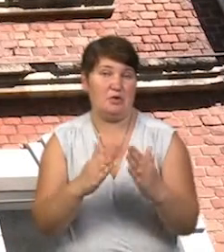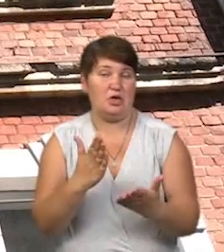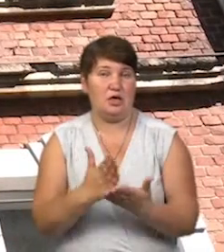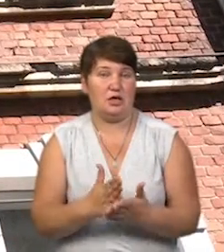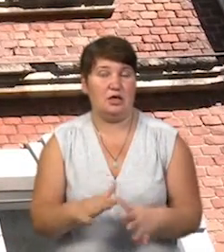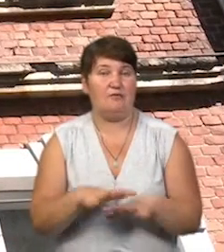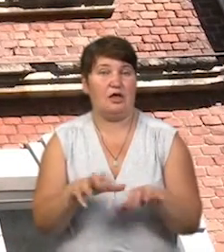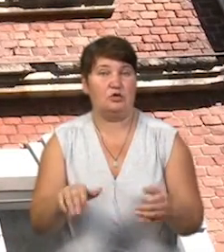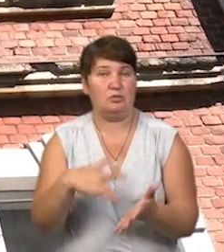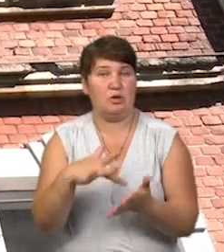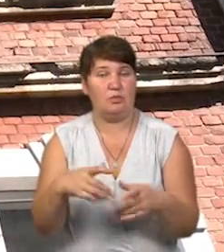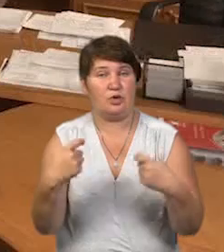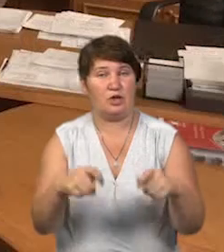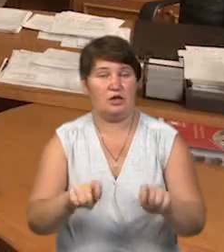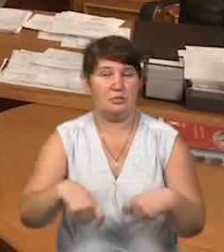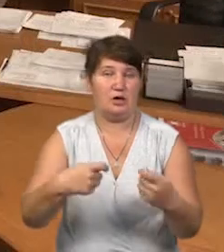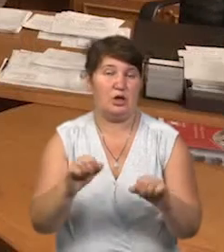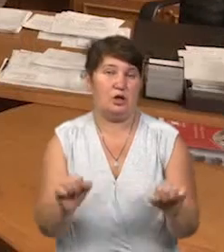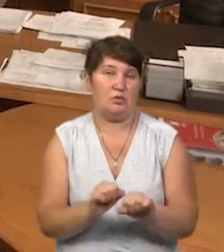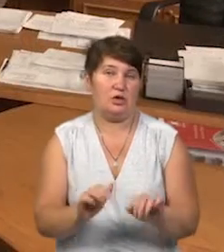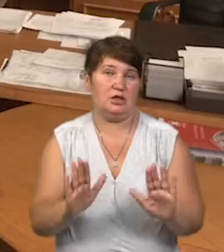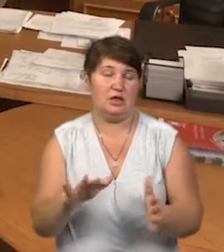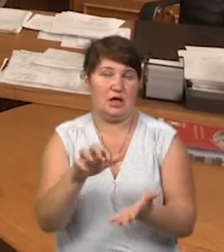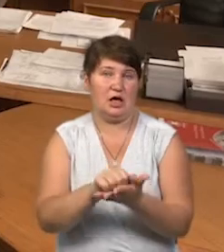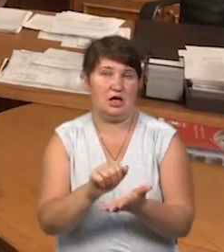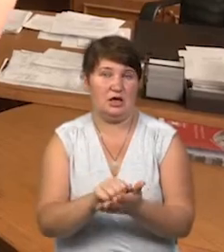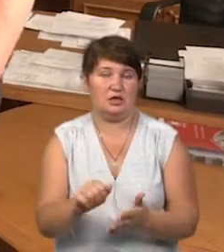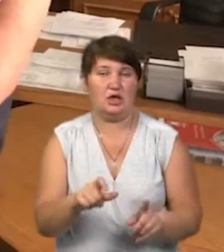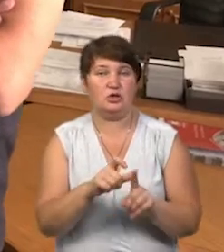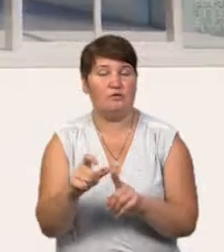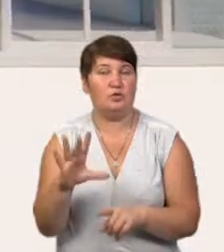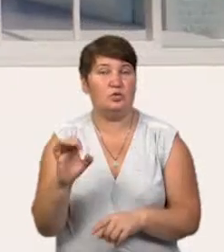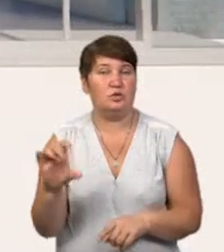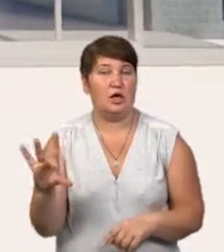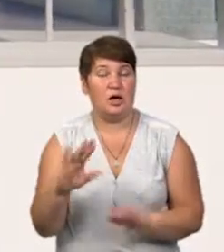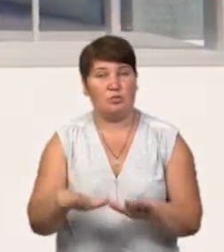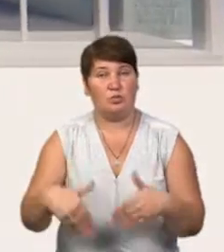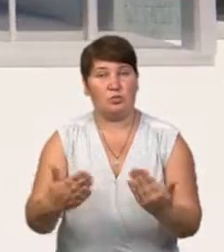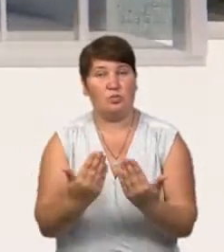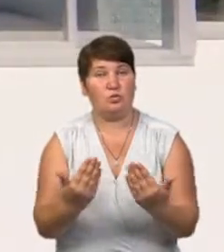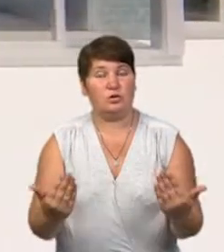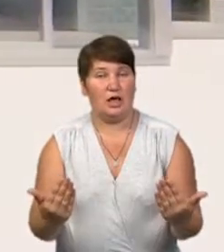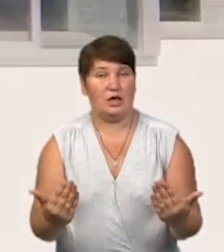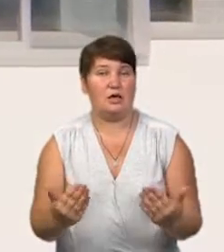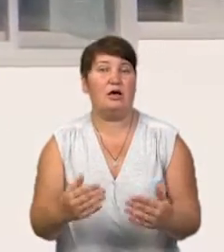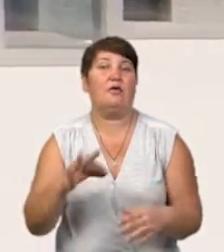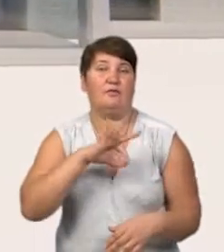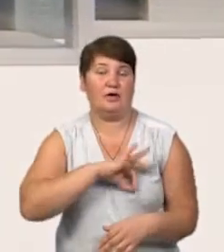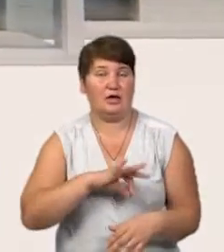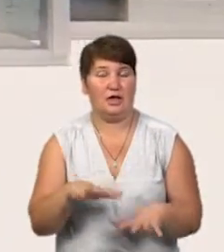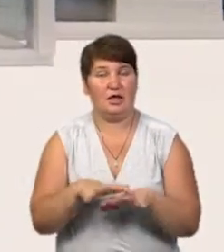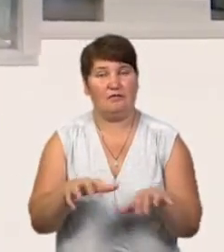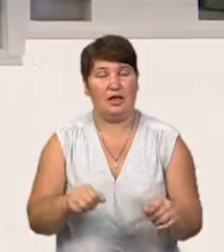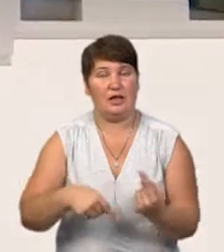його неможливо. Єдиний можливий варіант – оренда. За словами Ігоря Слюзара, пропозиція музейно-виставкового центру вигідна і владі, і